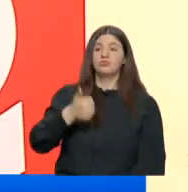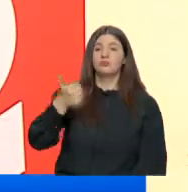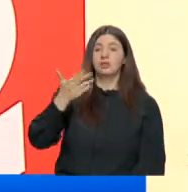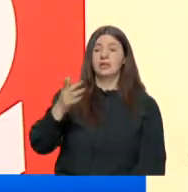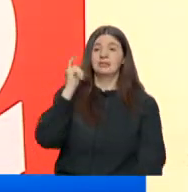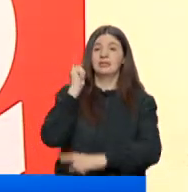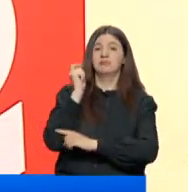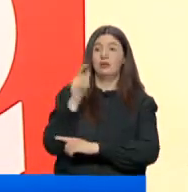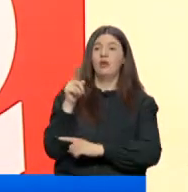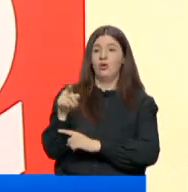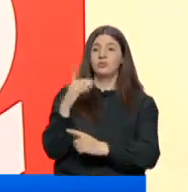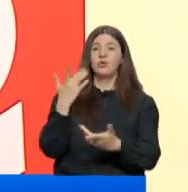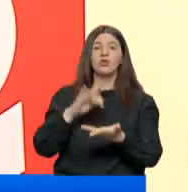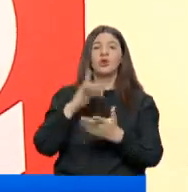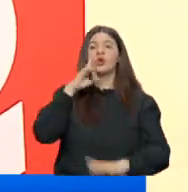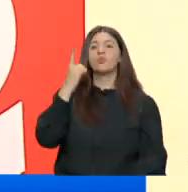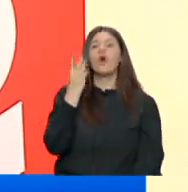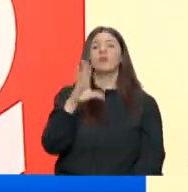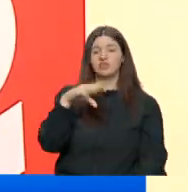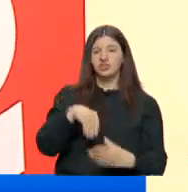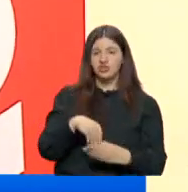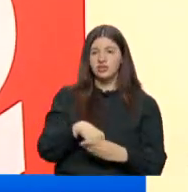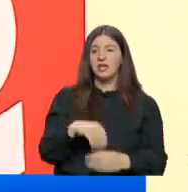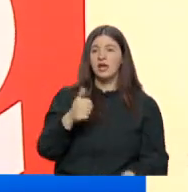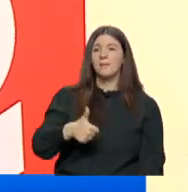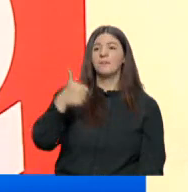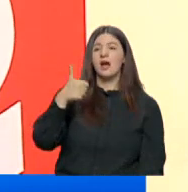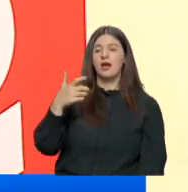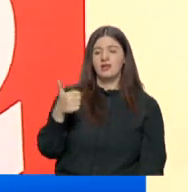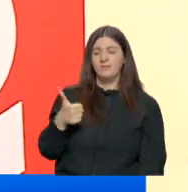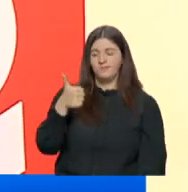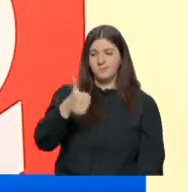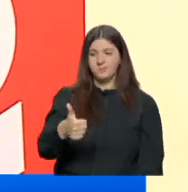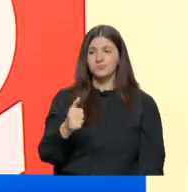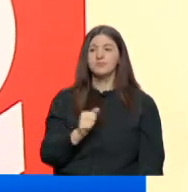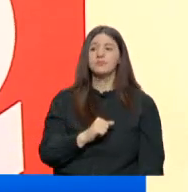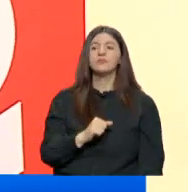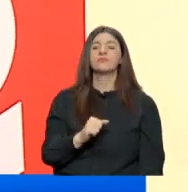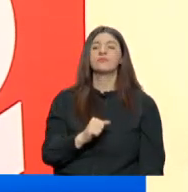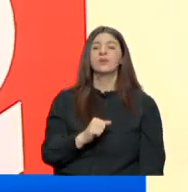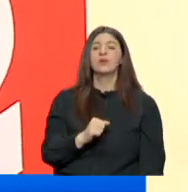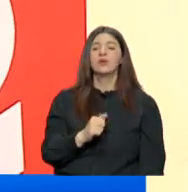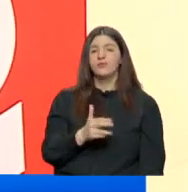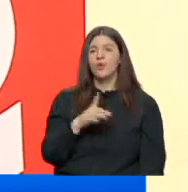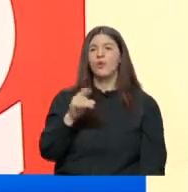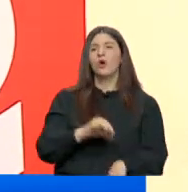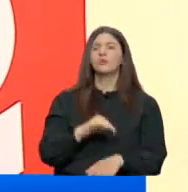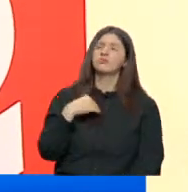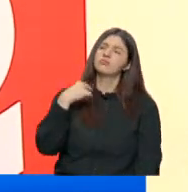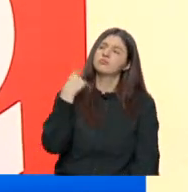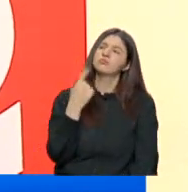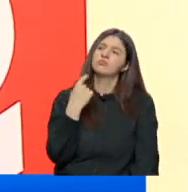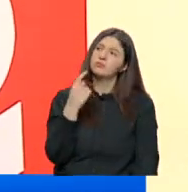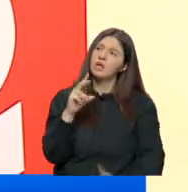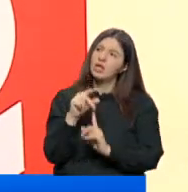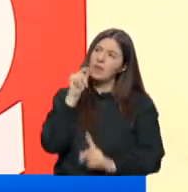Cumhurbaşkanlığını temsilen, aslında ortada bir hükümet falan olmadığı için Bakan Nebati oradaydı. Ve o anda şunu düşündüm İlker Bey,